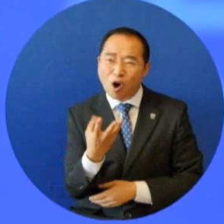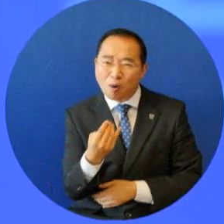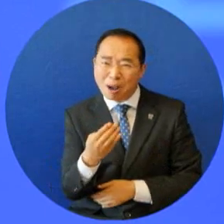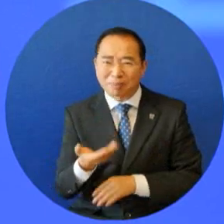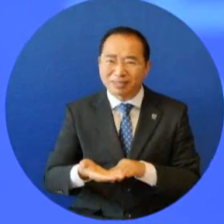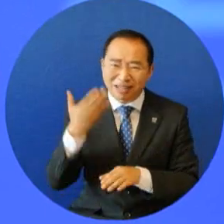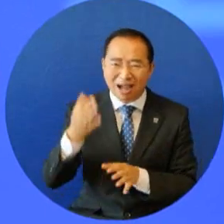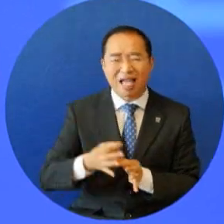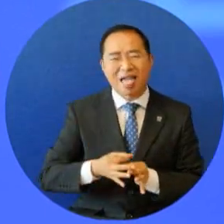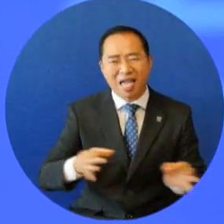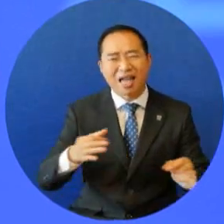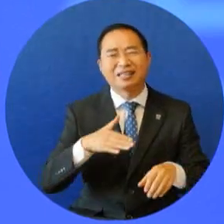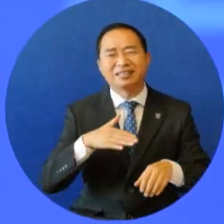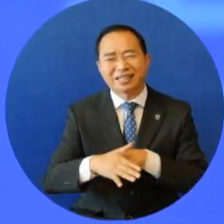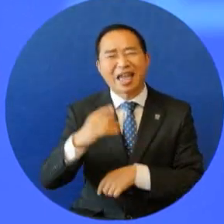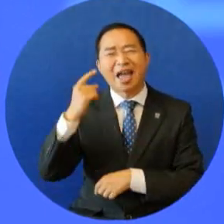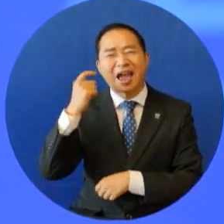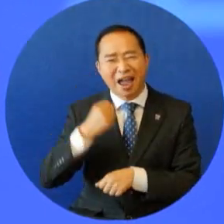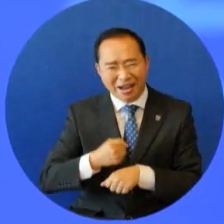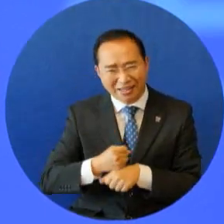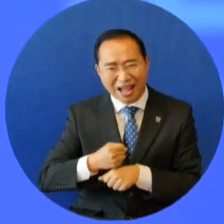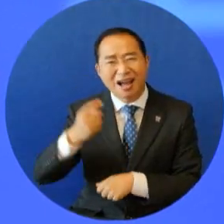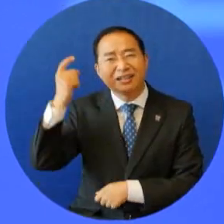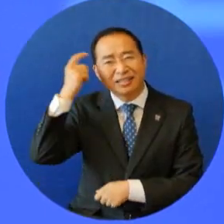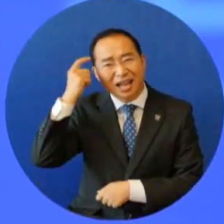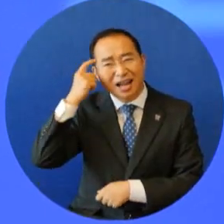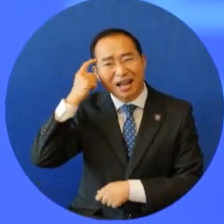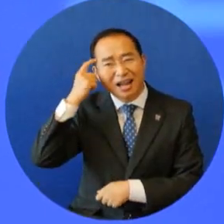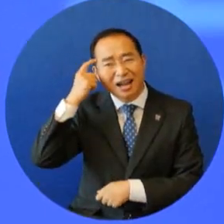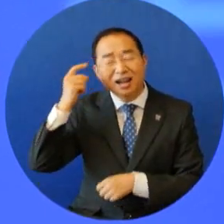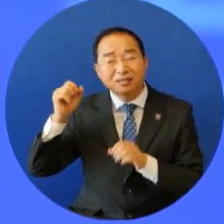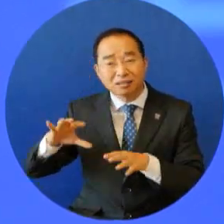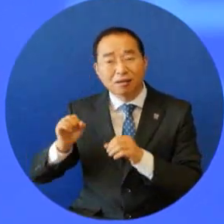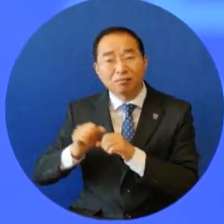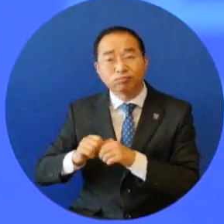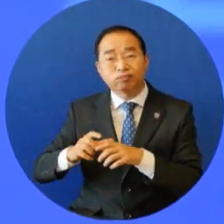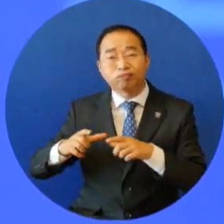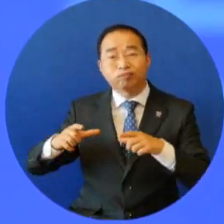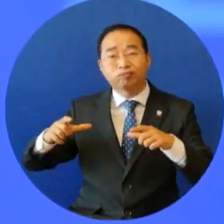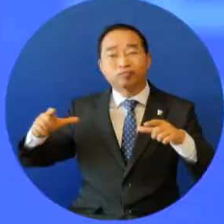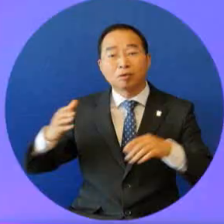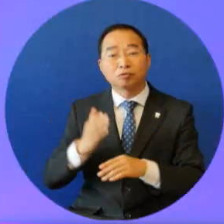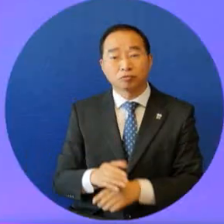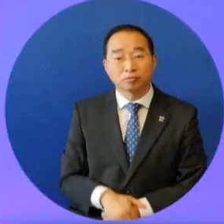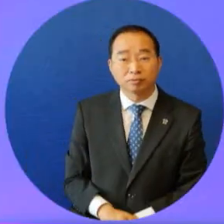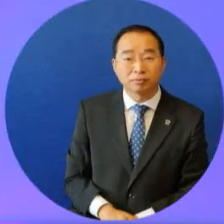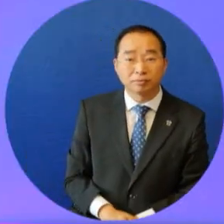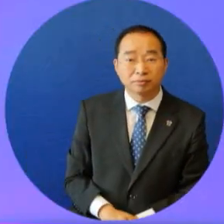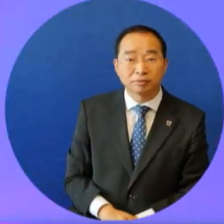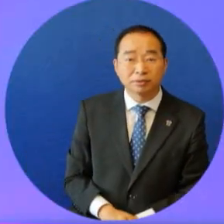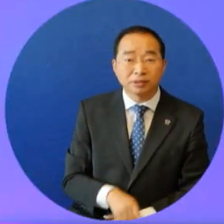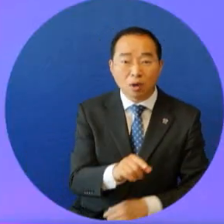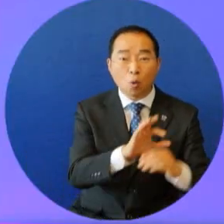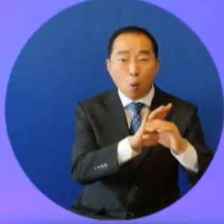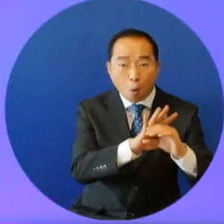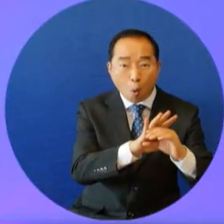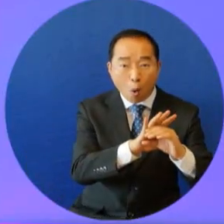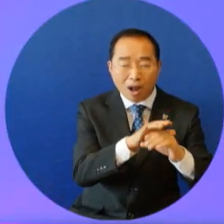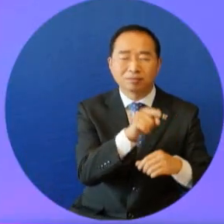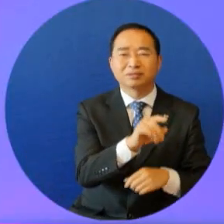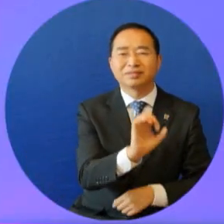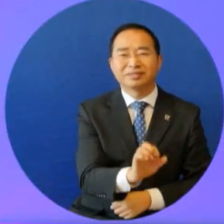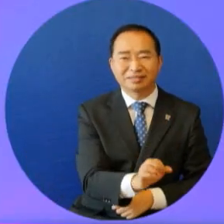정부 주도형으로 해야 되겠다라는 그런 의식이 살아나기 시작했습니다. 이게